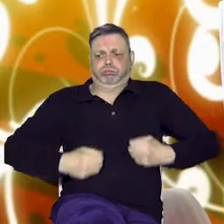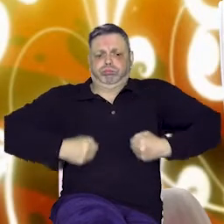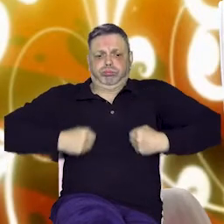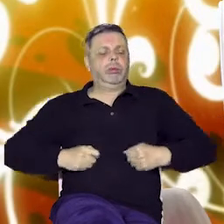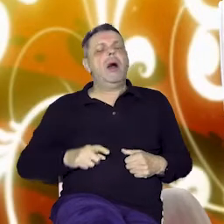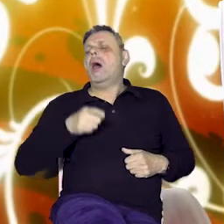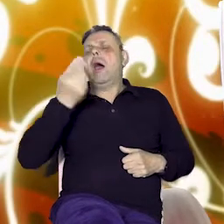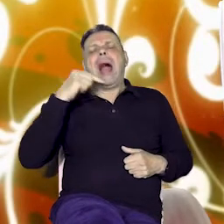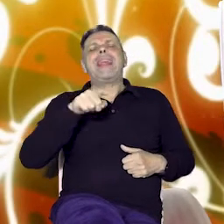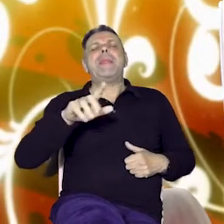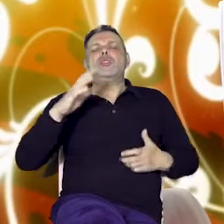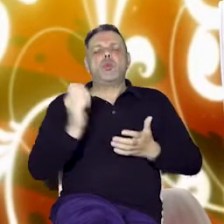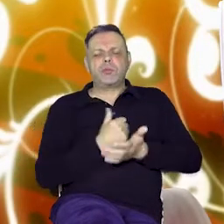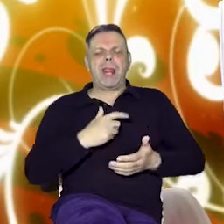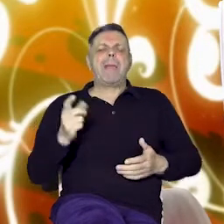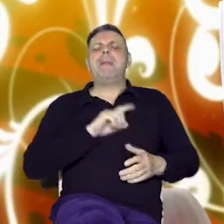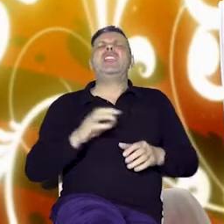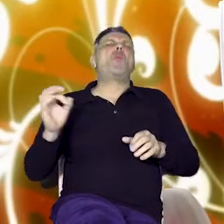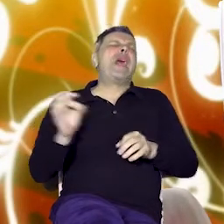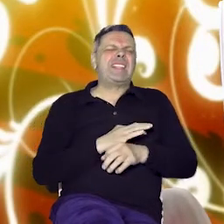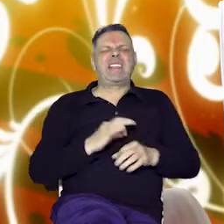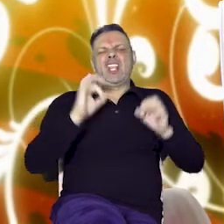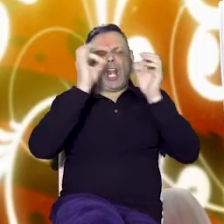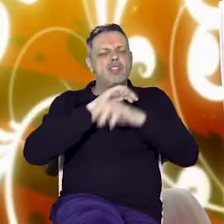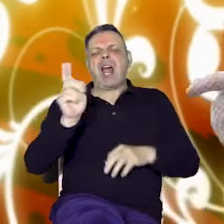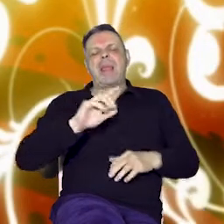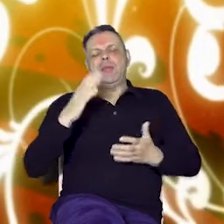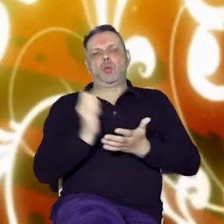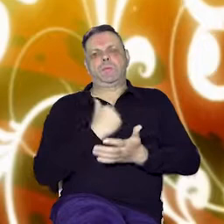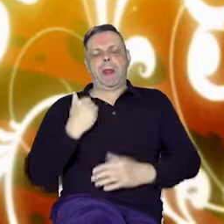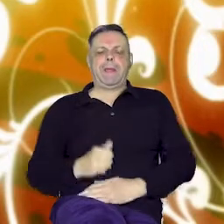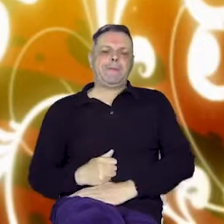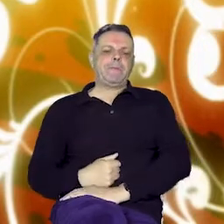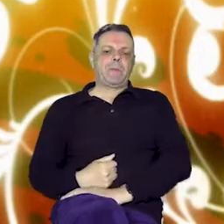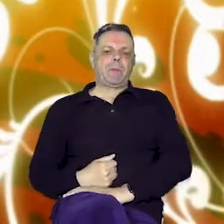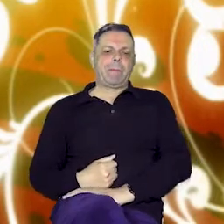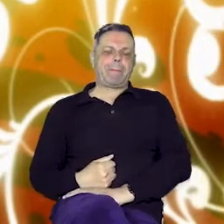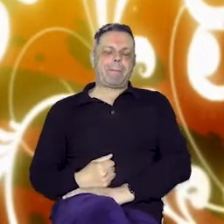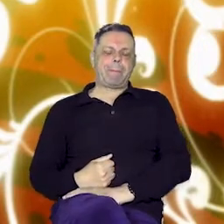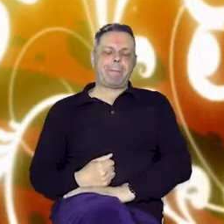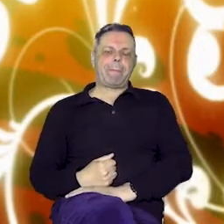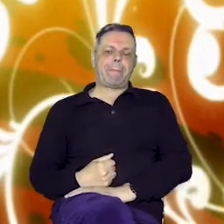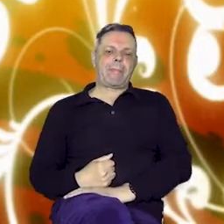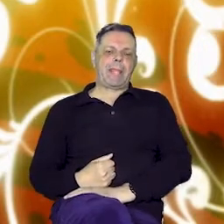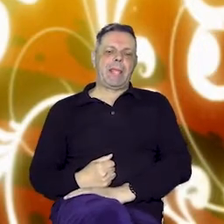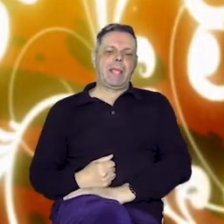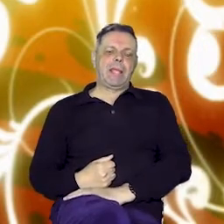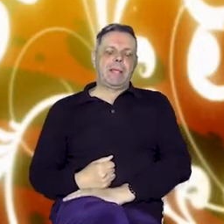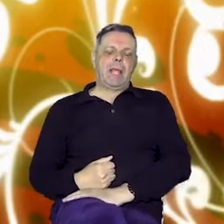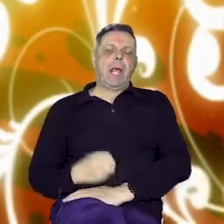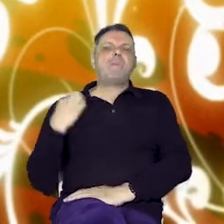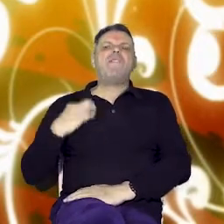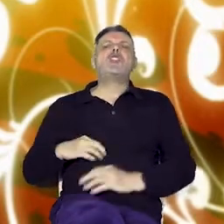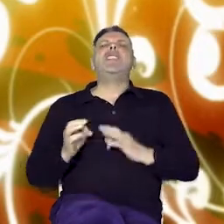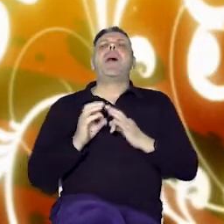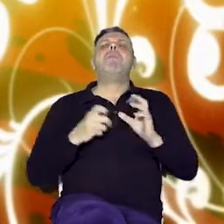nisu uspjeli. Bili su jako nesretni, jako žalosni, ali nisu uspjeli. Evo, evo profesorice Bašić Ukić, malo prije